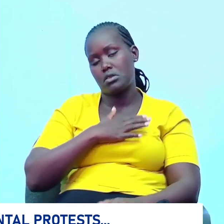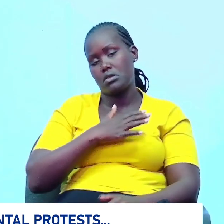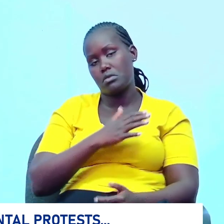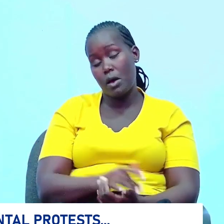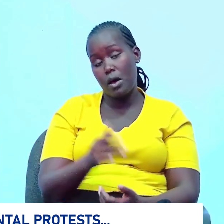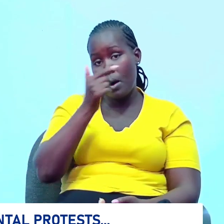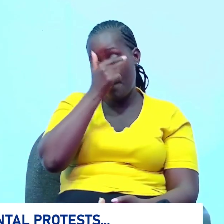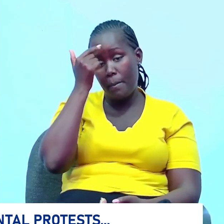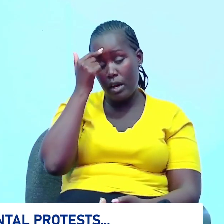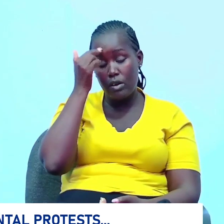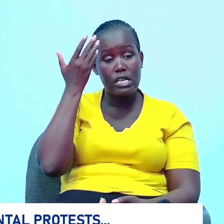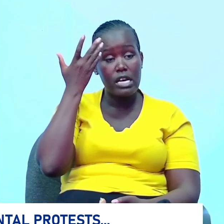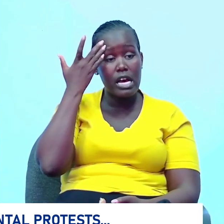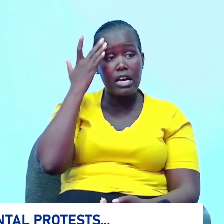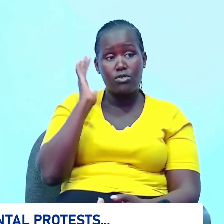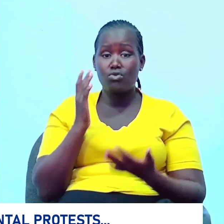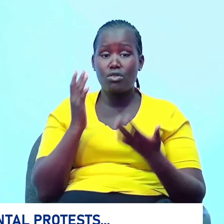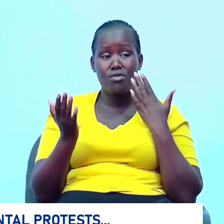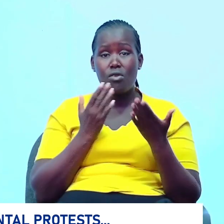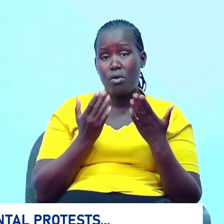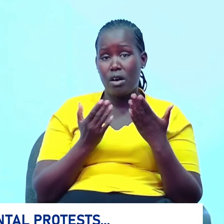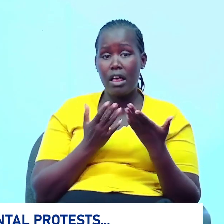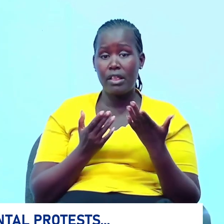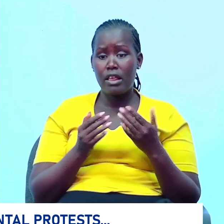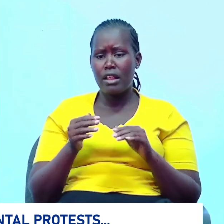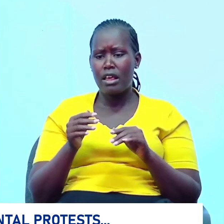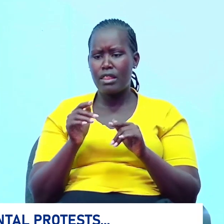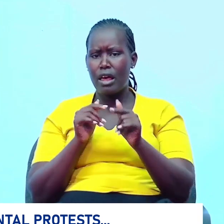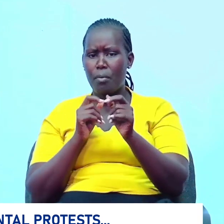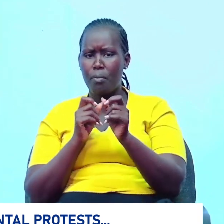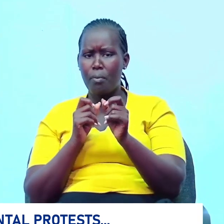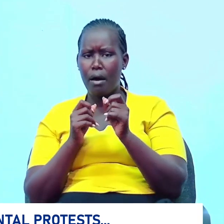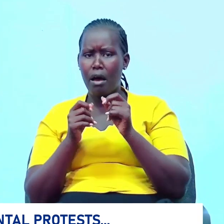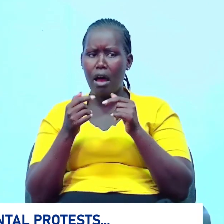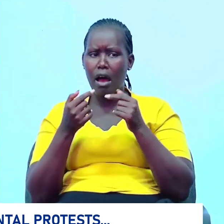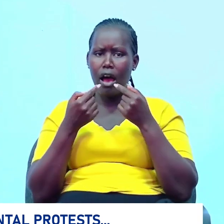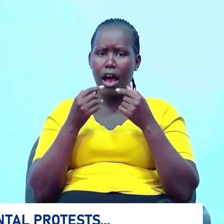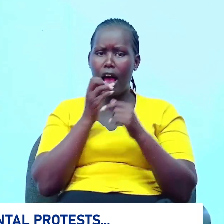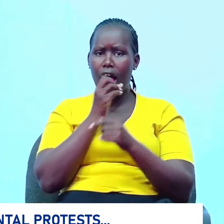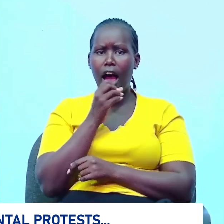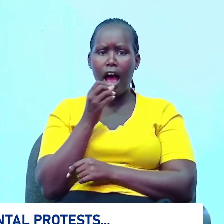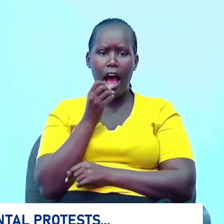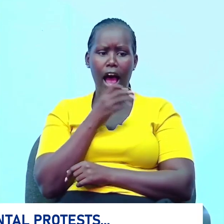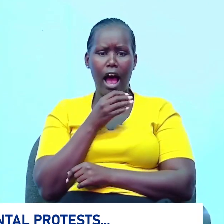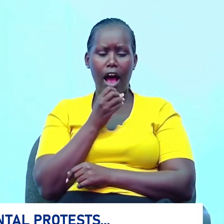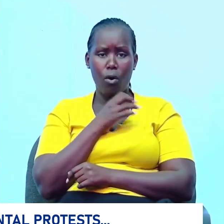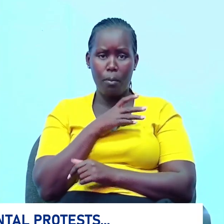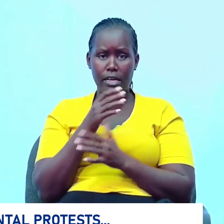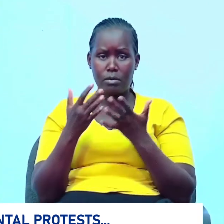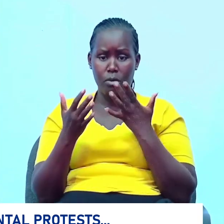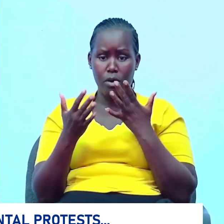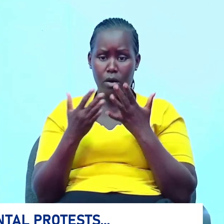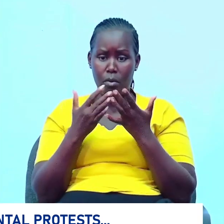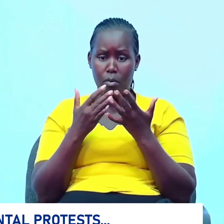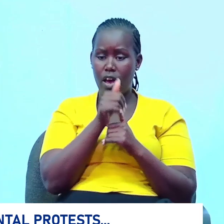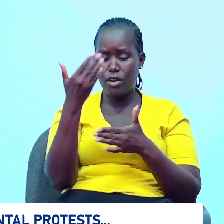because hatujui, labda hizi allegation hao wazazi wanasema kama ni ya ukweli, labda watakuja kutoa documents zingine.